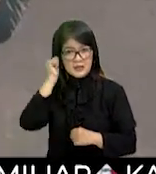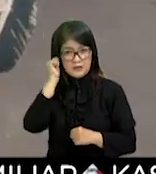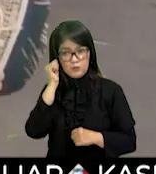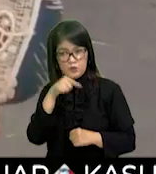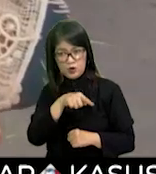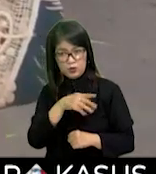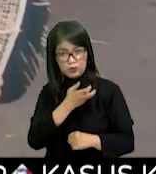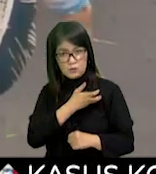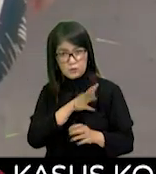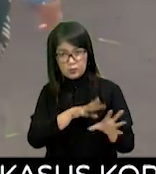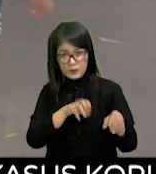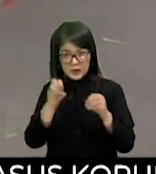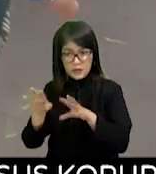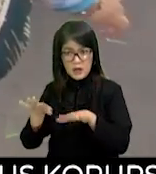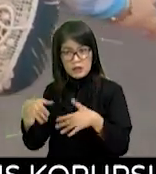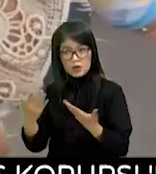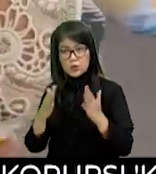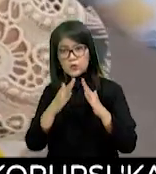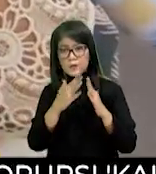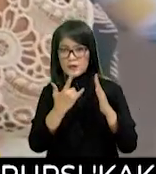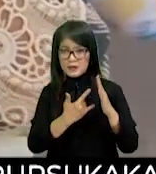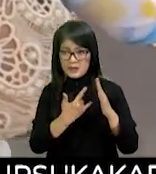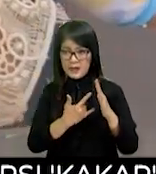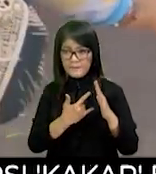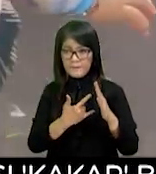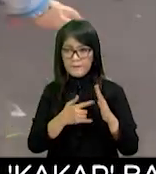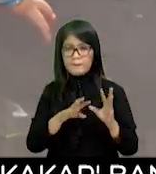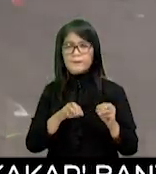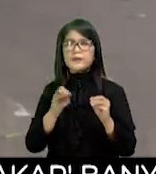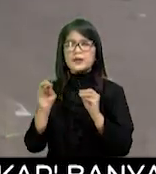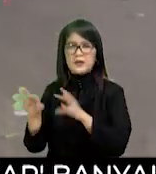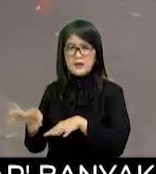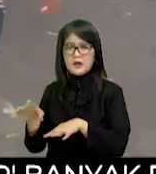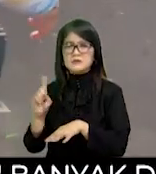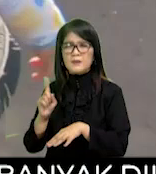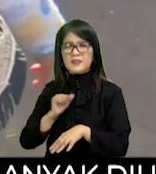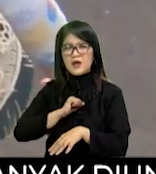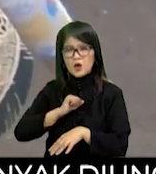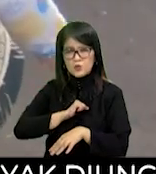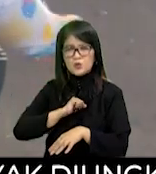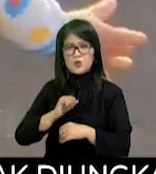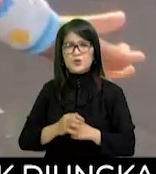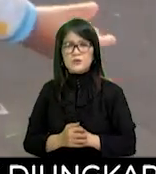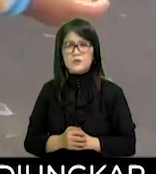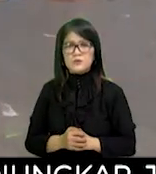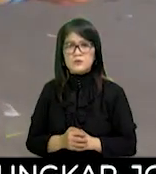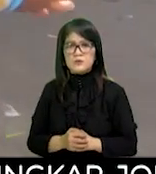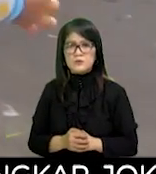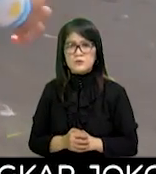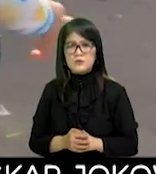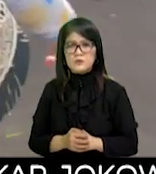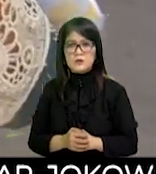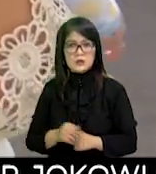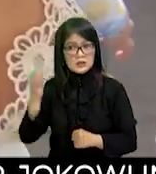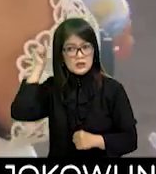direlokasi atau pingin bertahan, Bu? Ya direlokasi, Pak, takut. Relokasi, takut lagi ya, Bu, ya? Ya. Bu siapa namanya, Bu?